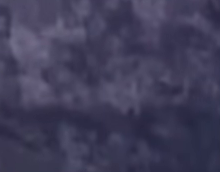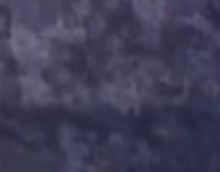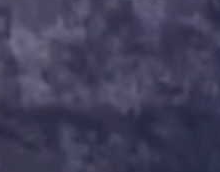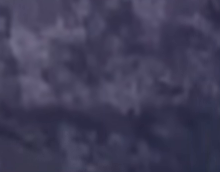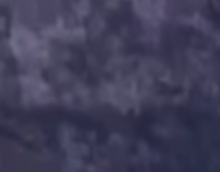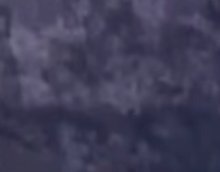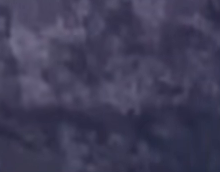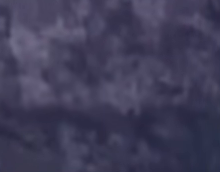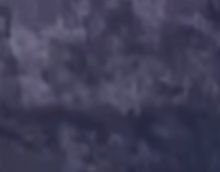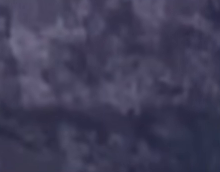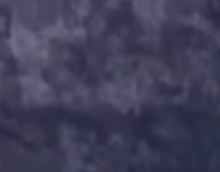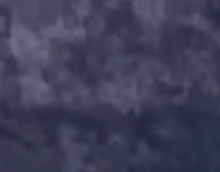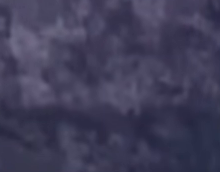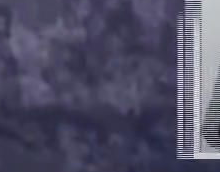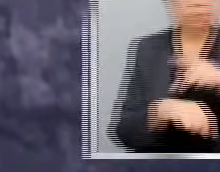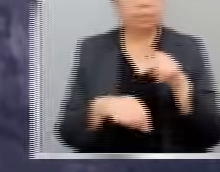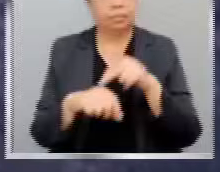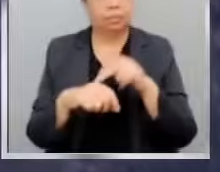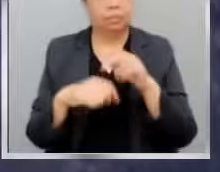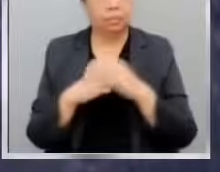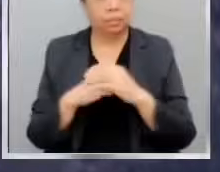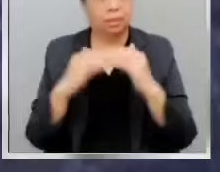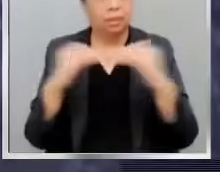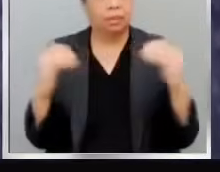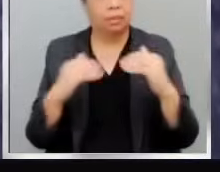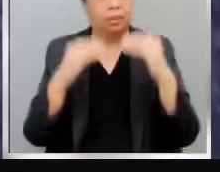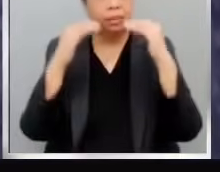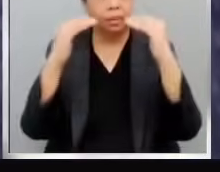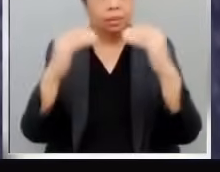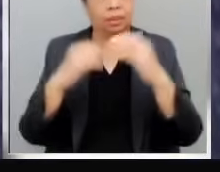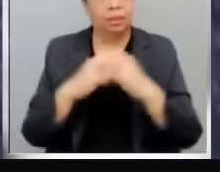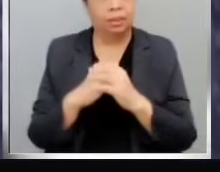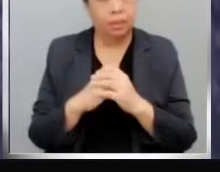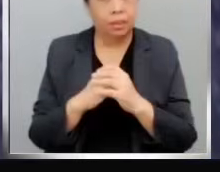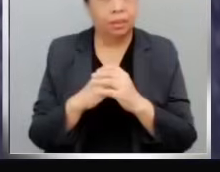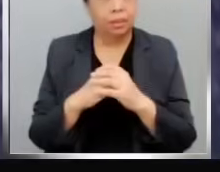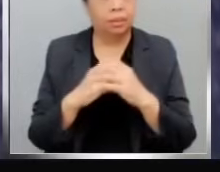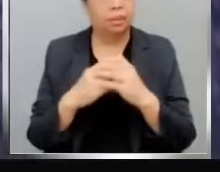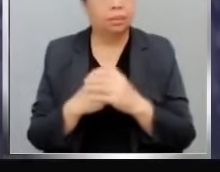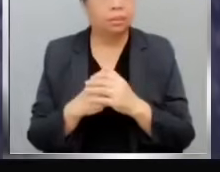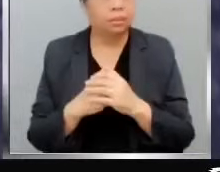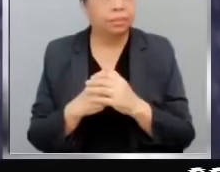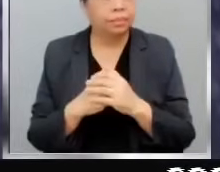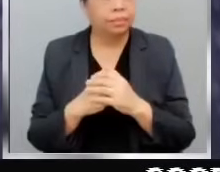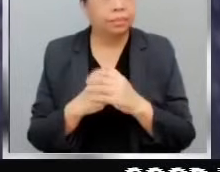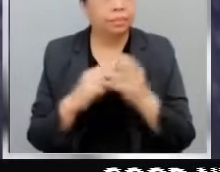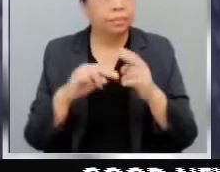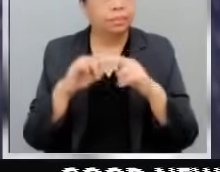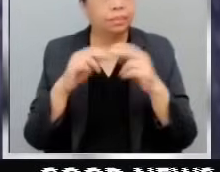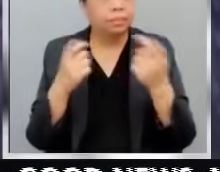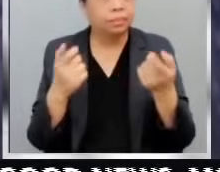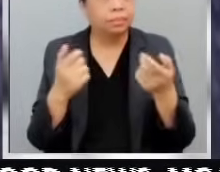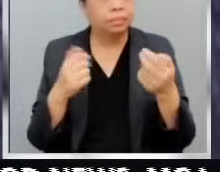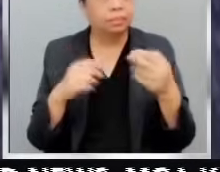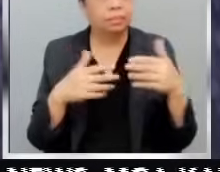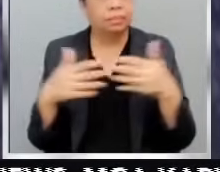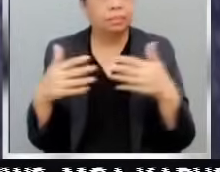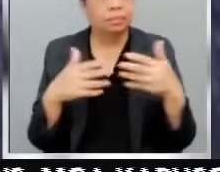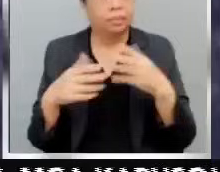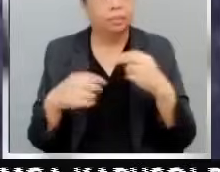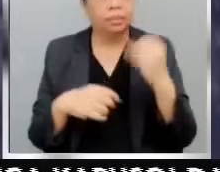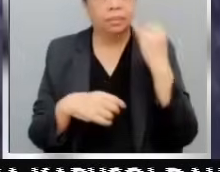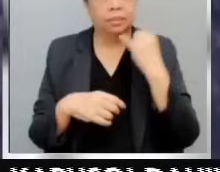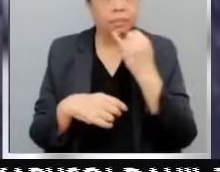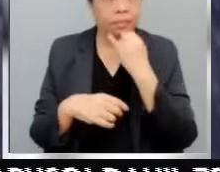Itinaas na ng Pilipinas ang Alert Level 3 of Voluntary Repatriation sa Lebanon dahil sa tumataas na tensyon nito at ng Israel. Ilang